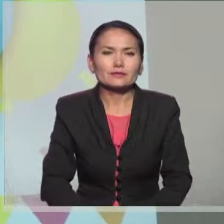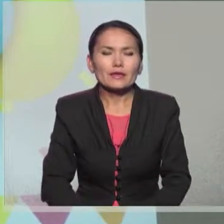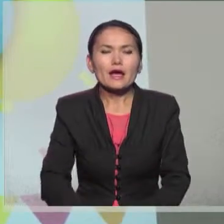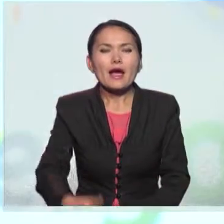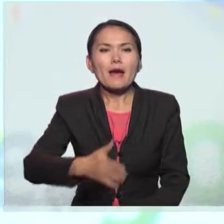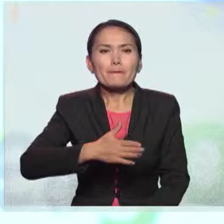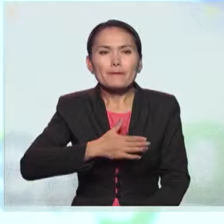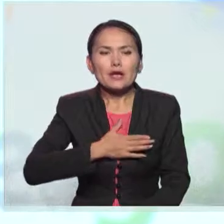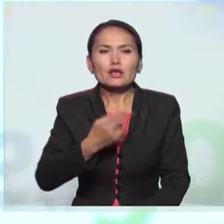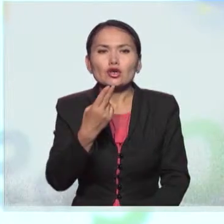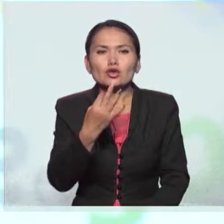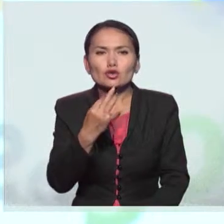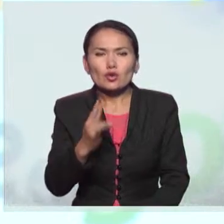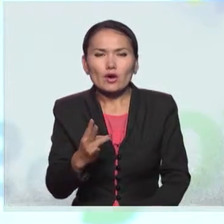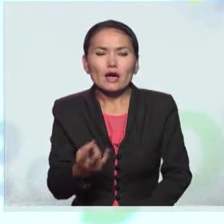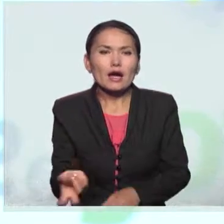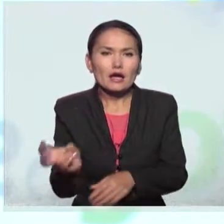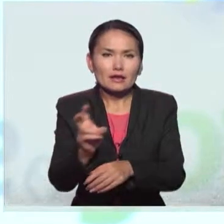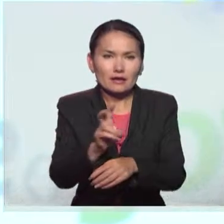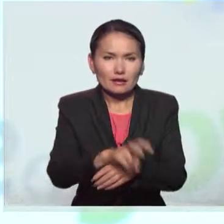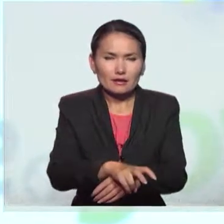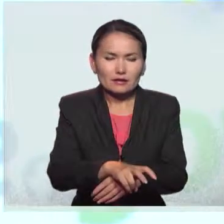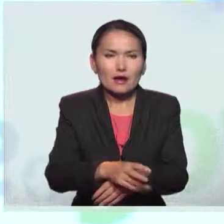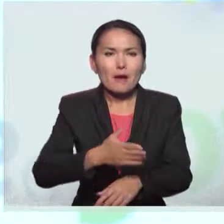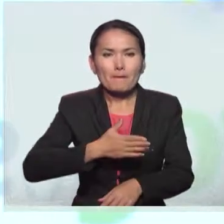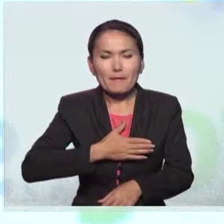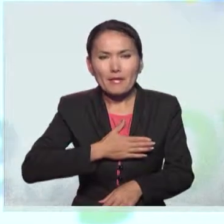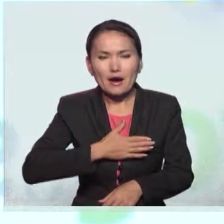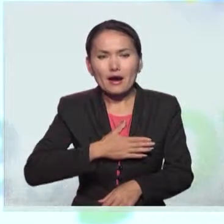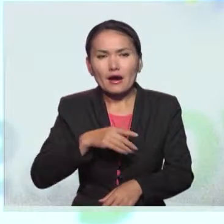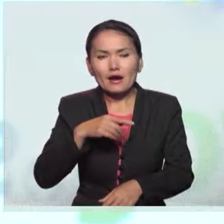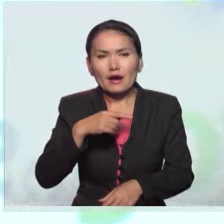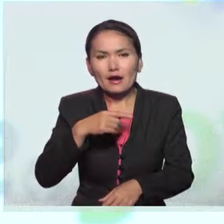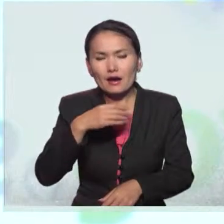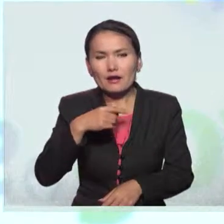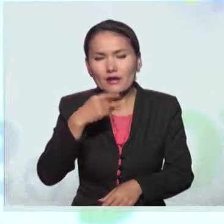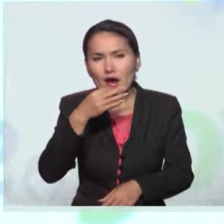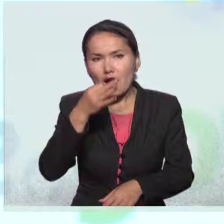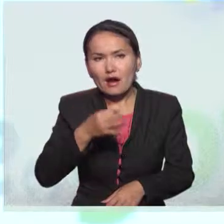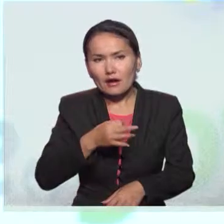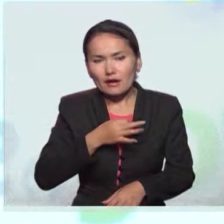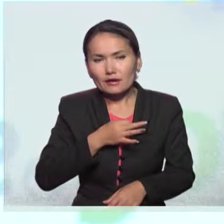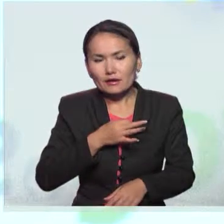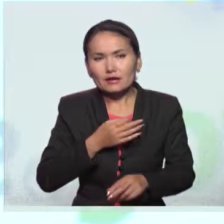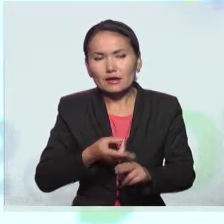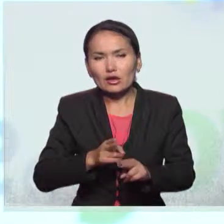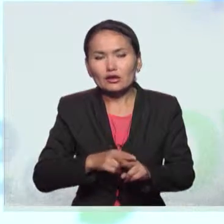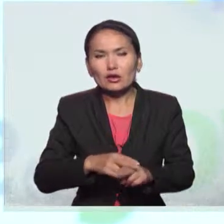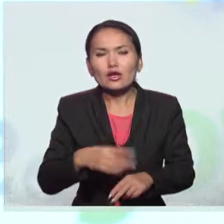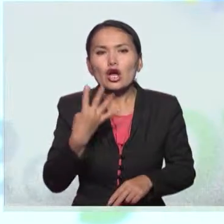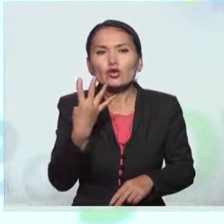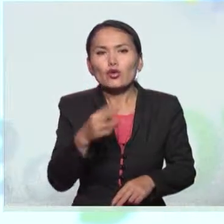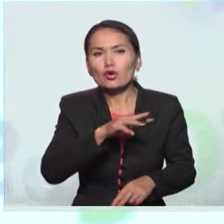Мен соңға келедім, и мені маған айтты. Мен 4 миллионның пользователі ЕГОВтың